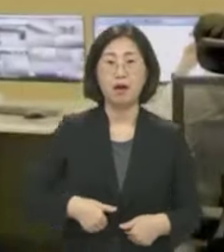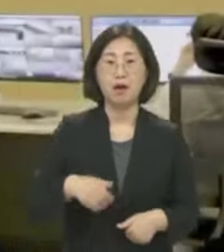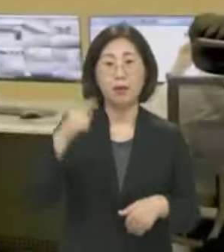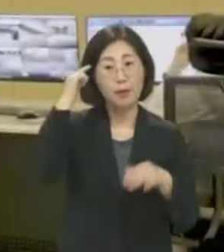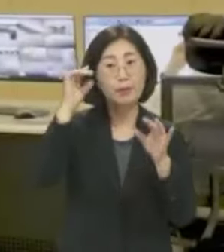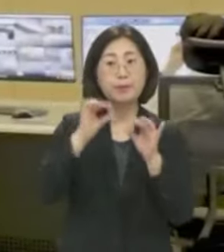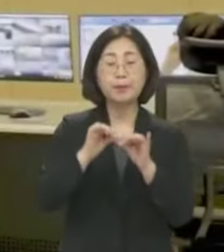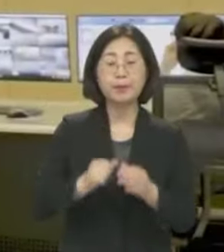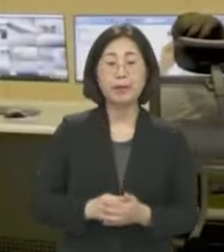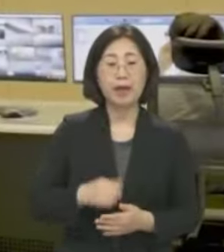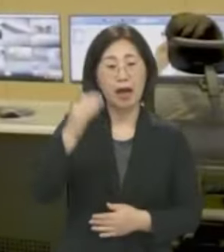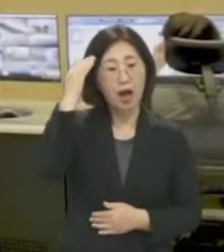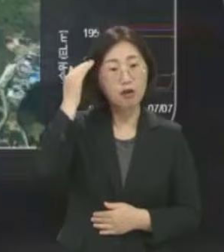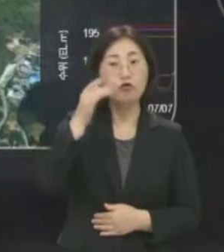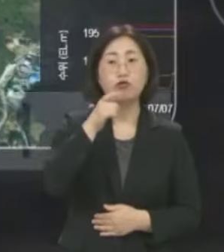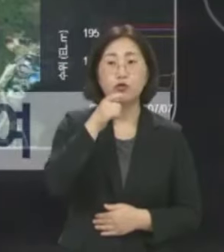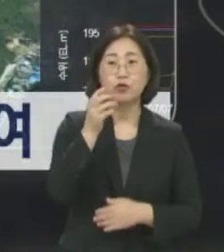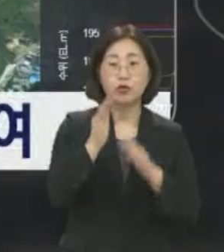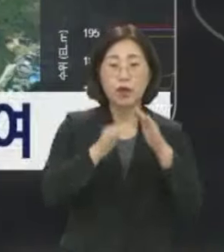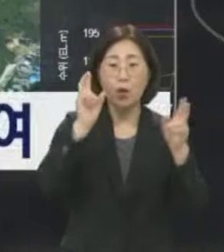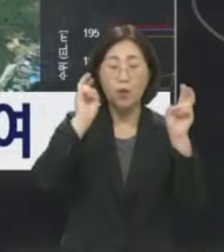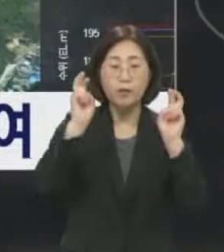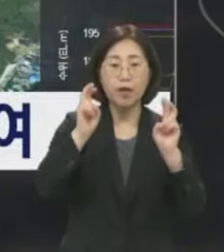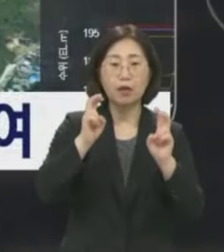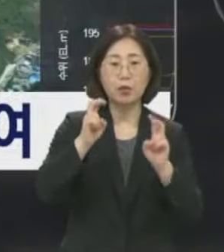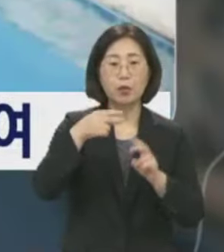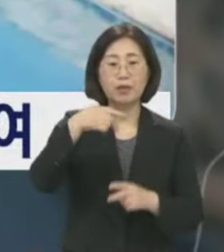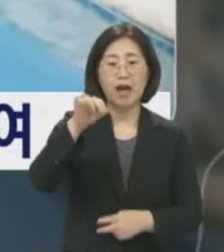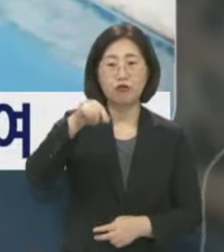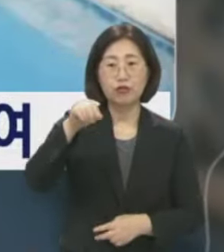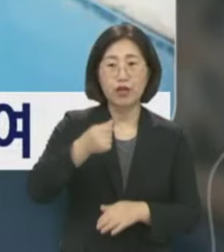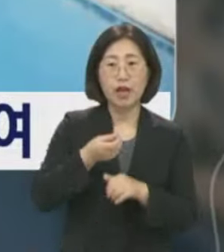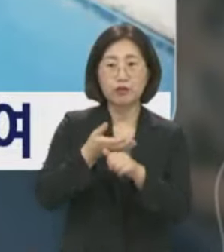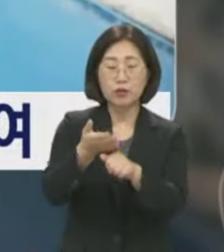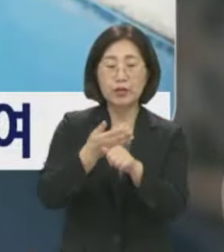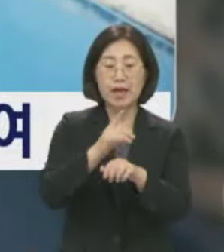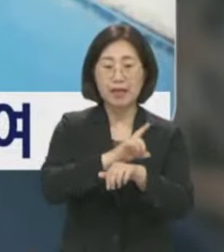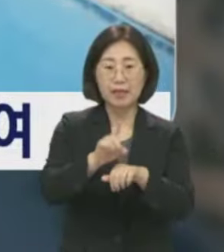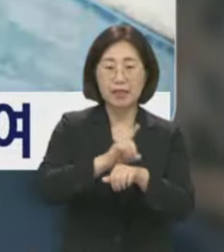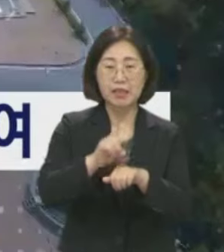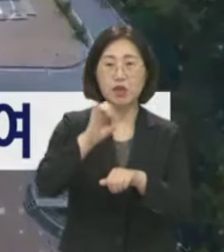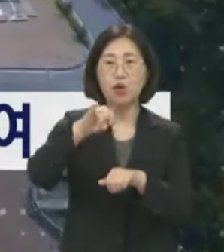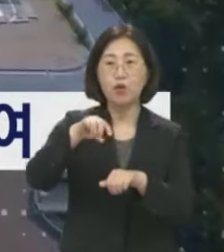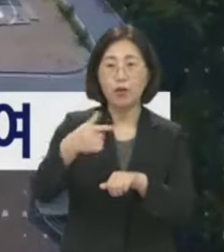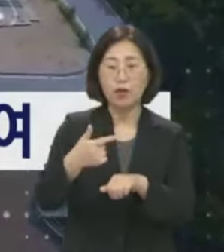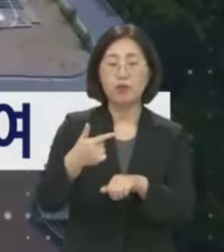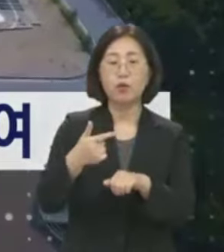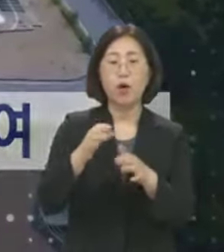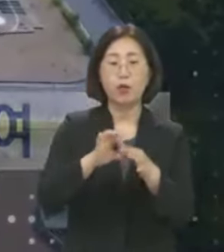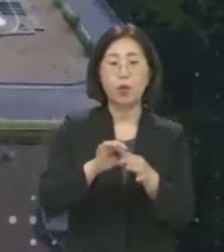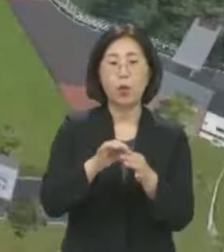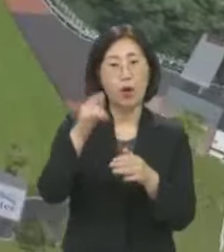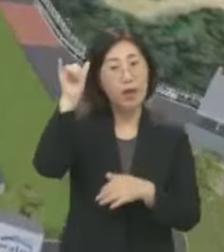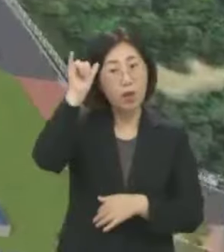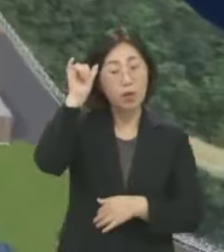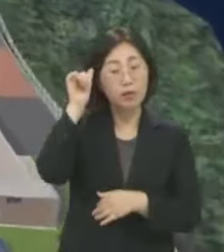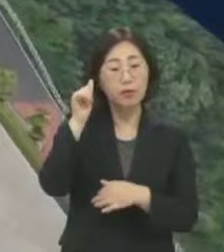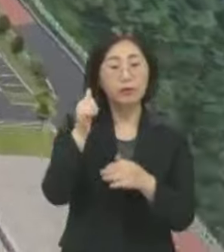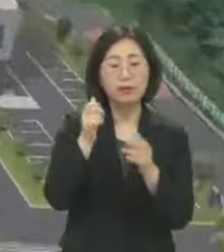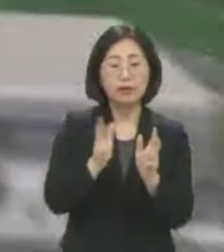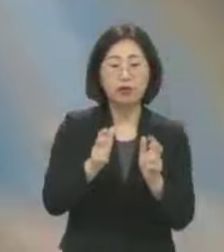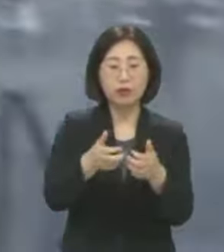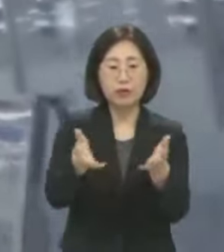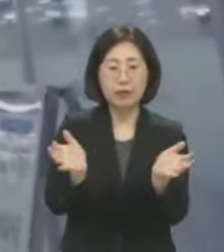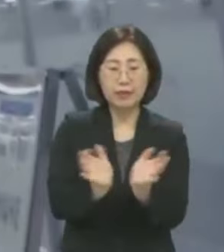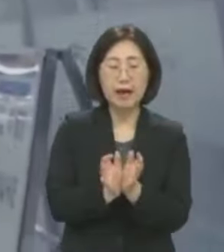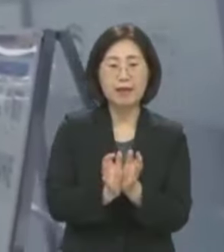모았습니다. 한국수자원공사도 사우디에 수출한 물관리 디지털 트윈을 비롯해 인공지능 정수장 등 첨단 기술 등을